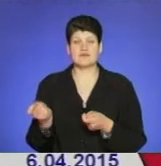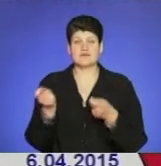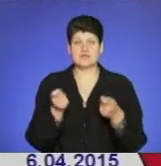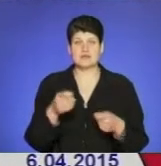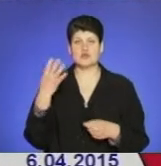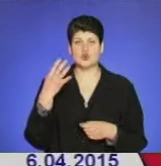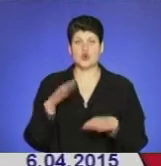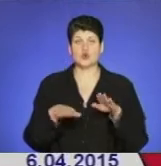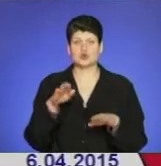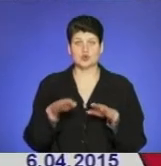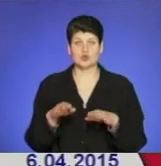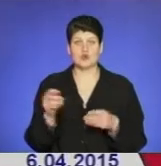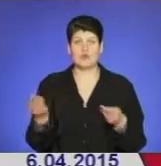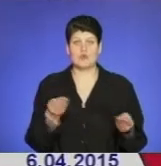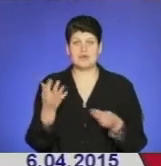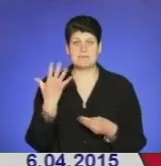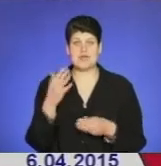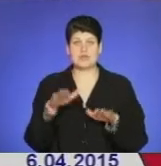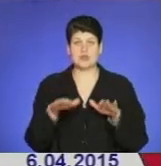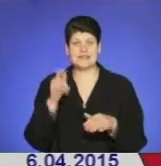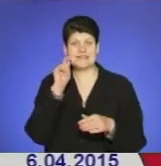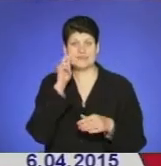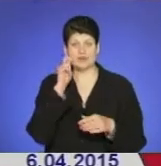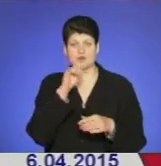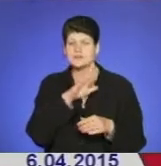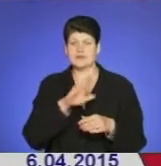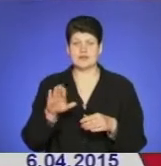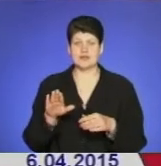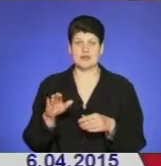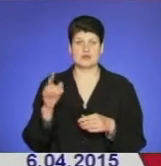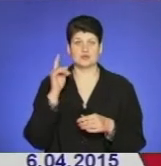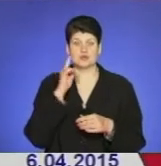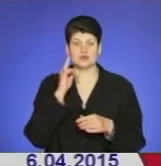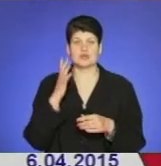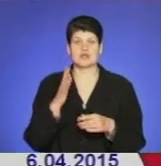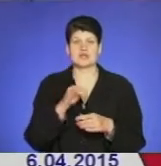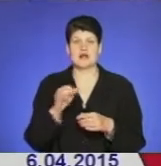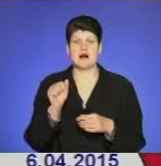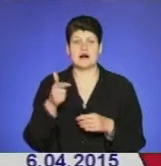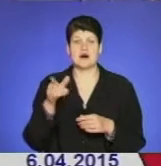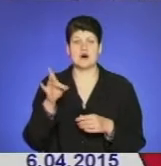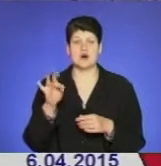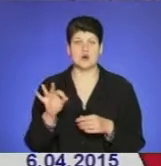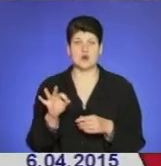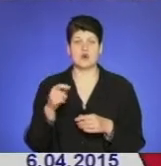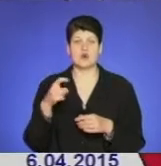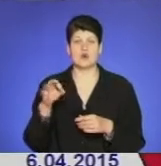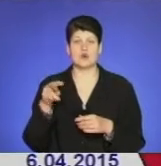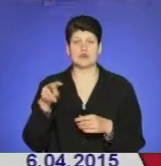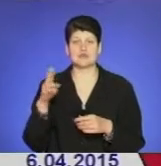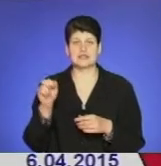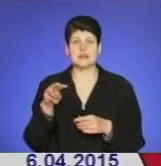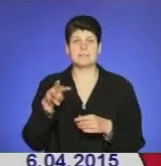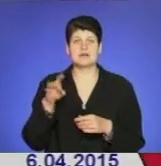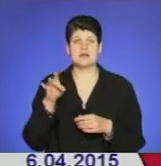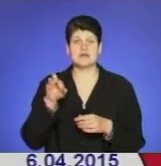тонн муки і 5 тонн цибулі. Не відгукнувся на добру справу жоден агрохолдинг. Не тільки агрохолдинги мрії,